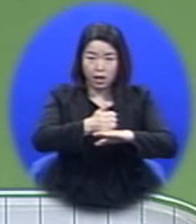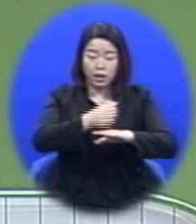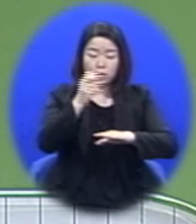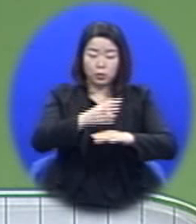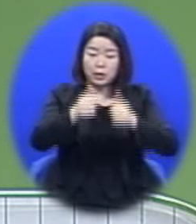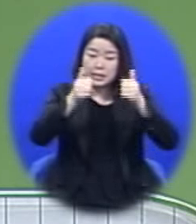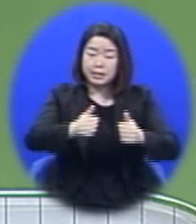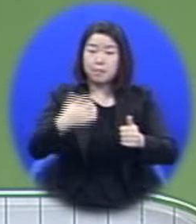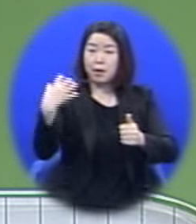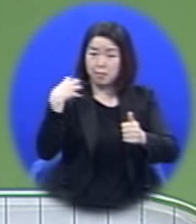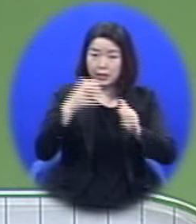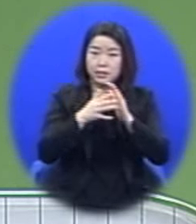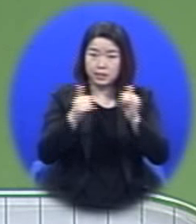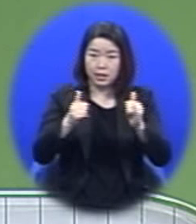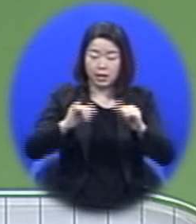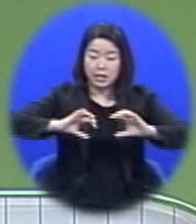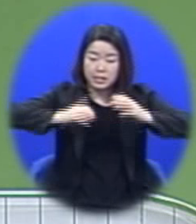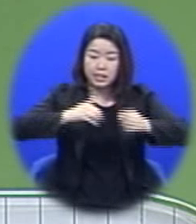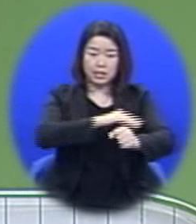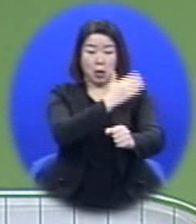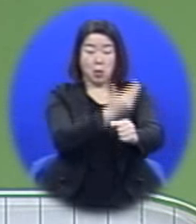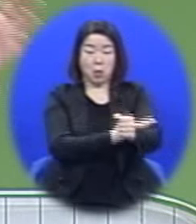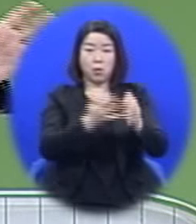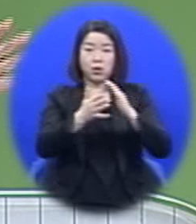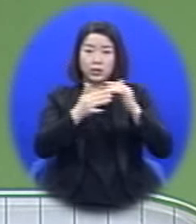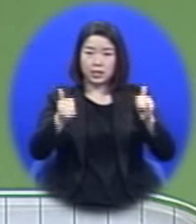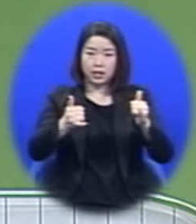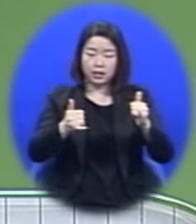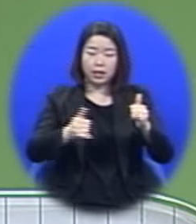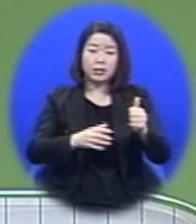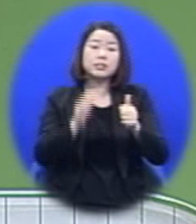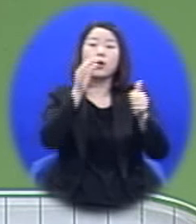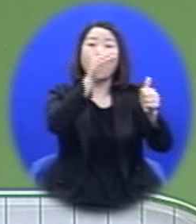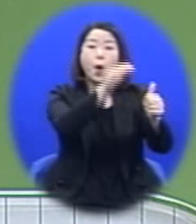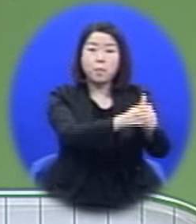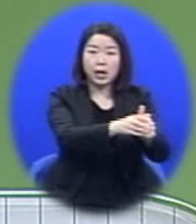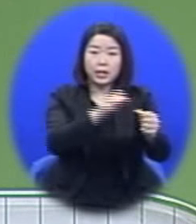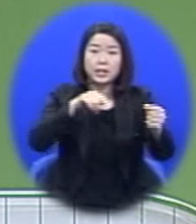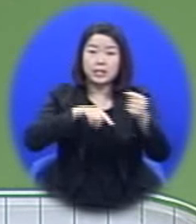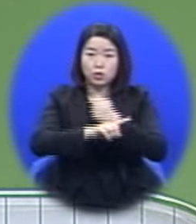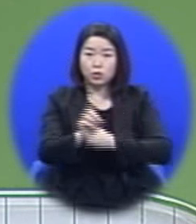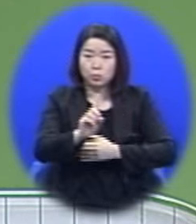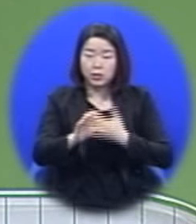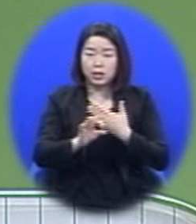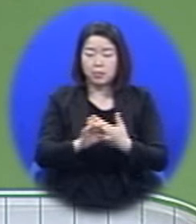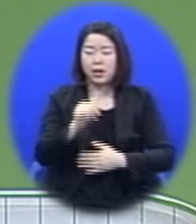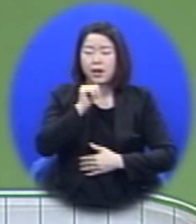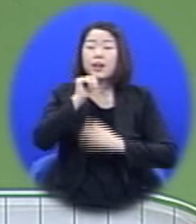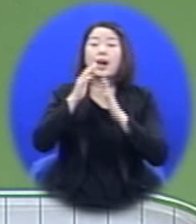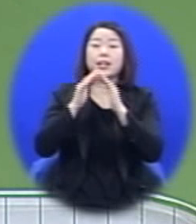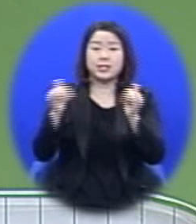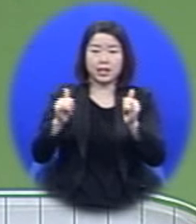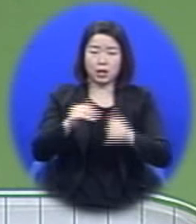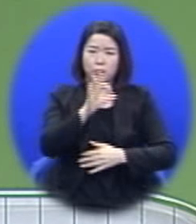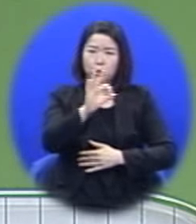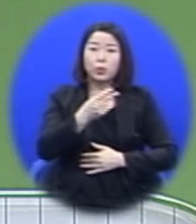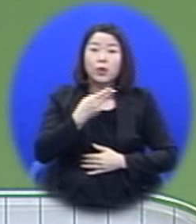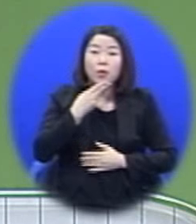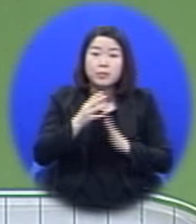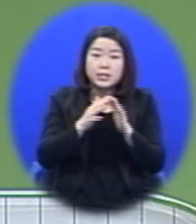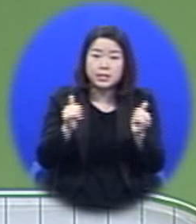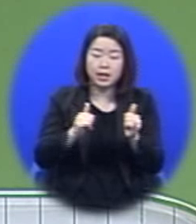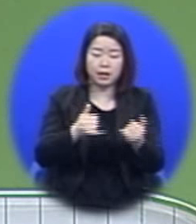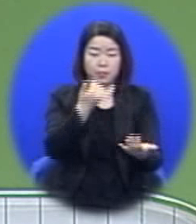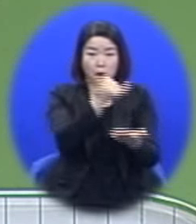사람에게, 세상의 권력자에게 재판을 위임해 주신 것은 가난한 사람, 돈 없는 사람,